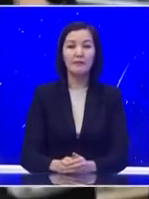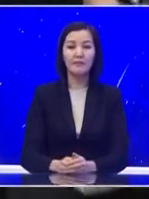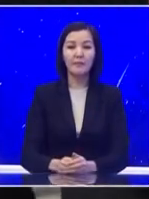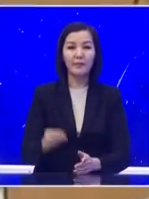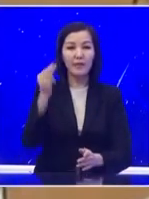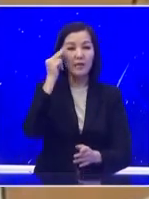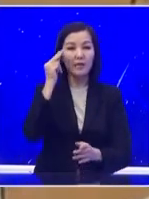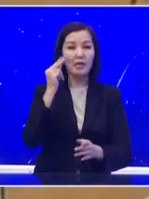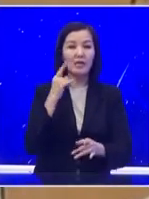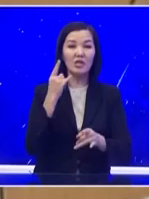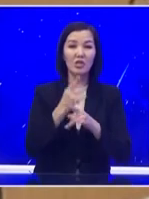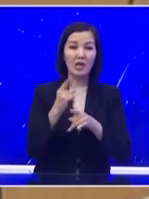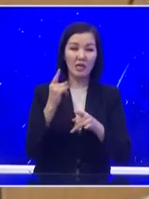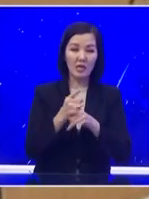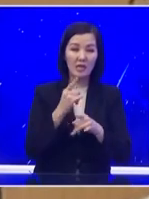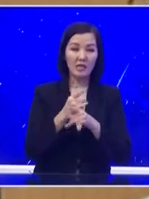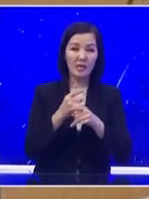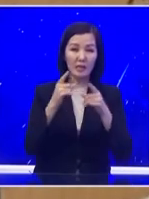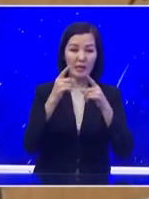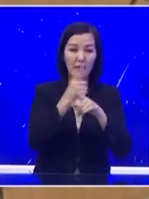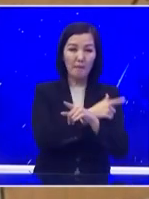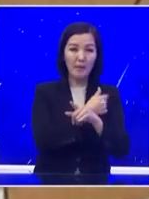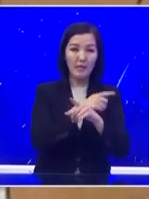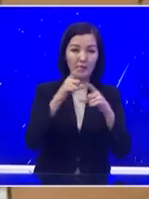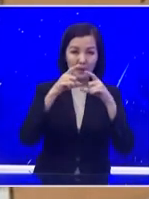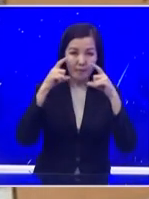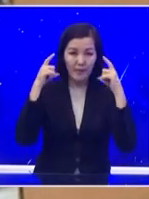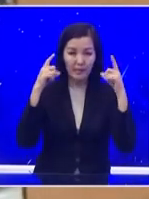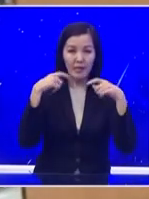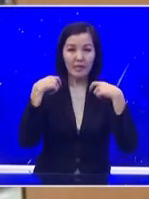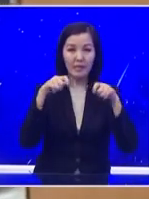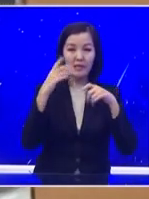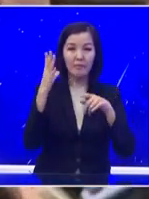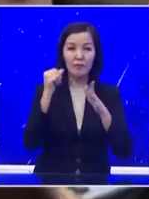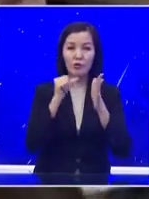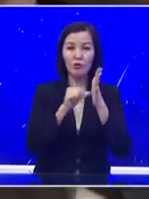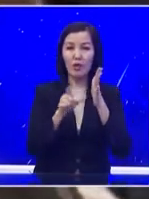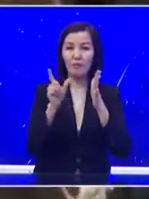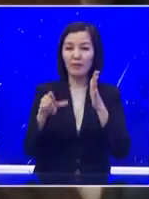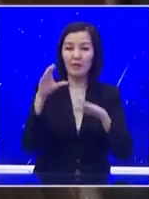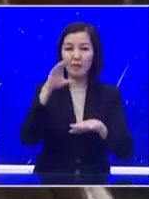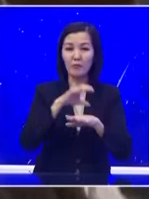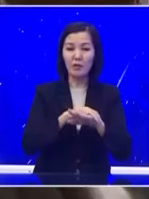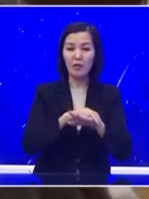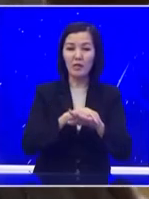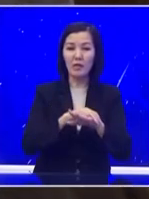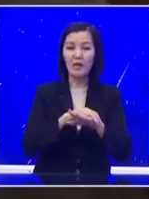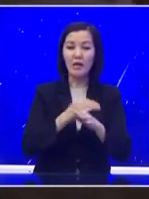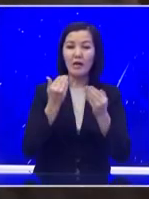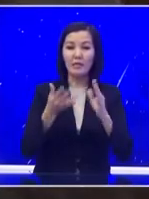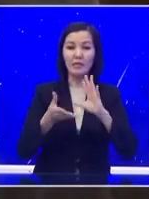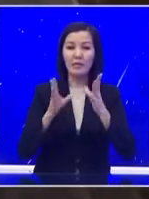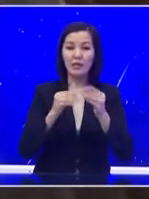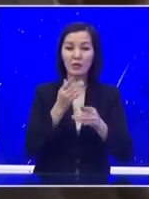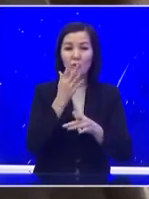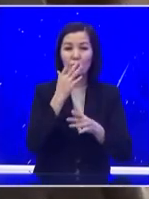Қытайда жалған медициналық маска жасап сатқан 1560 адам ұсталды, жалпы 688 іс қозғалған. Нәтижесінде